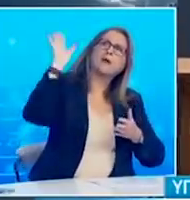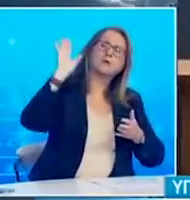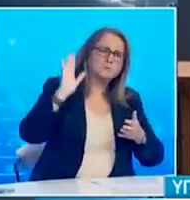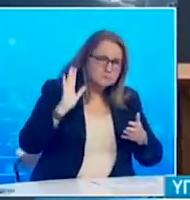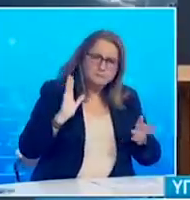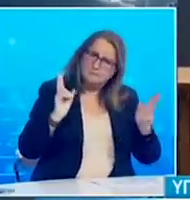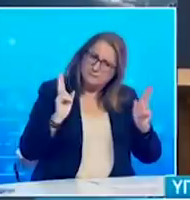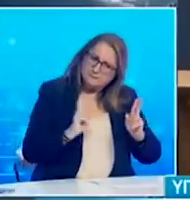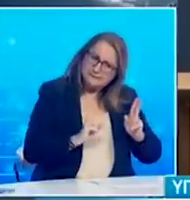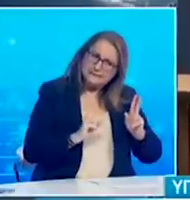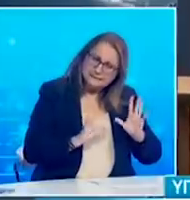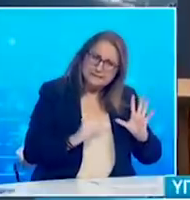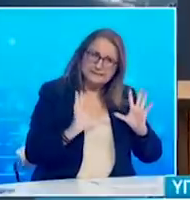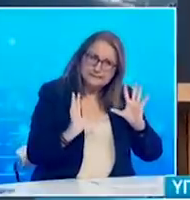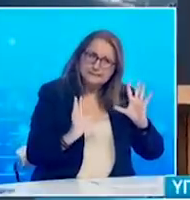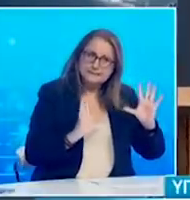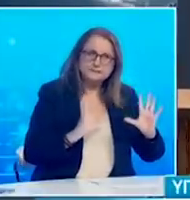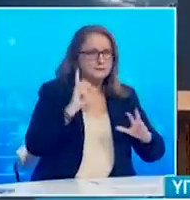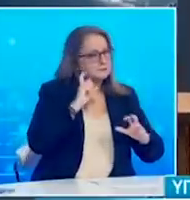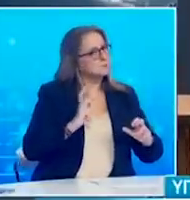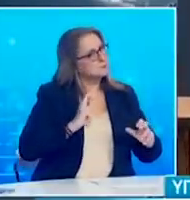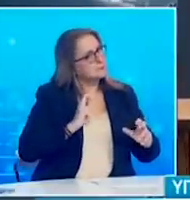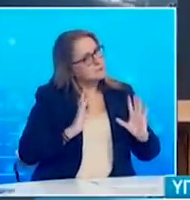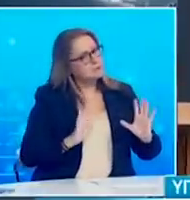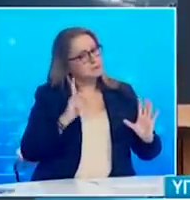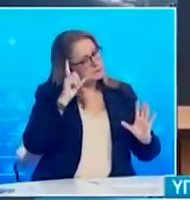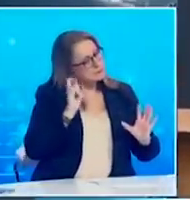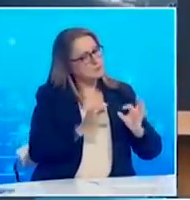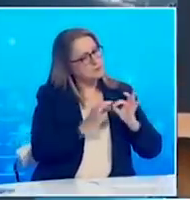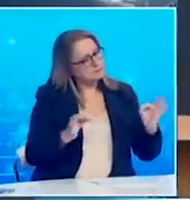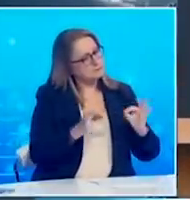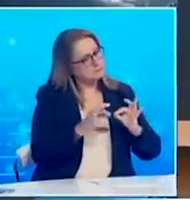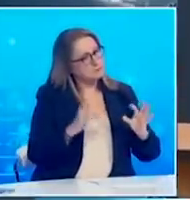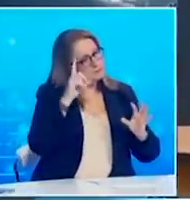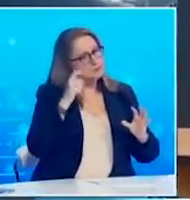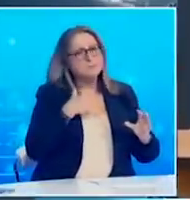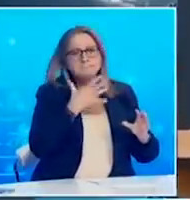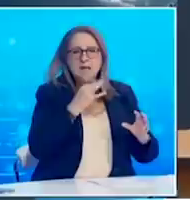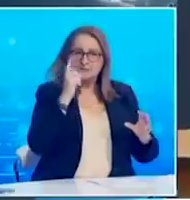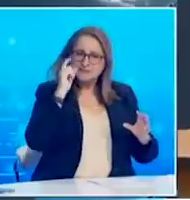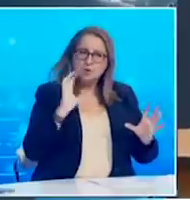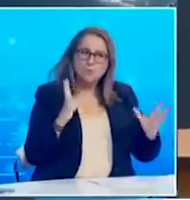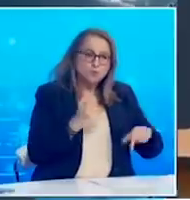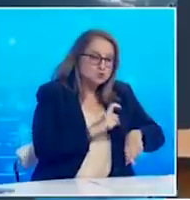είχε αποτέλεσμα. Άρα λοιπόν γνωρίζουμε ποια είναι τα εργαλεία ακόμα καλύτερα, ξέρουμε πότε πρέπει να εφαρμοστούν.